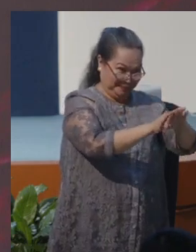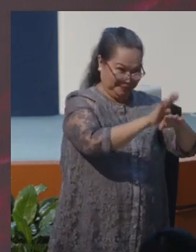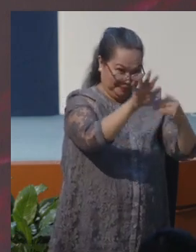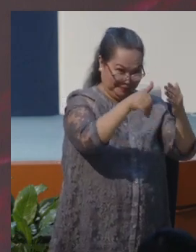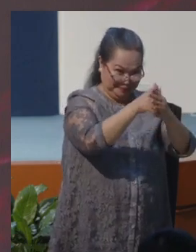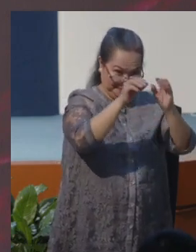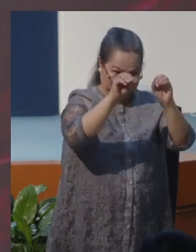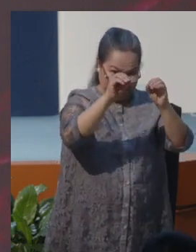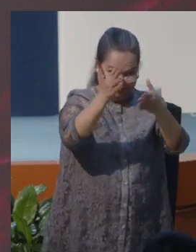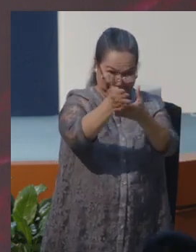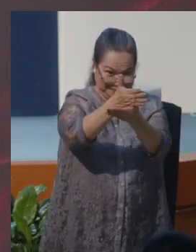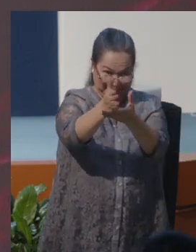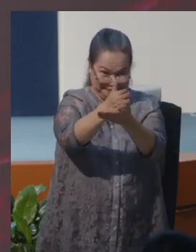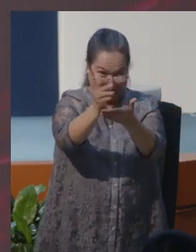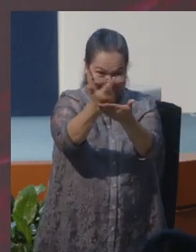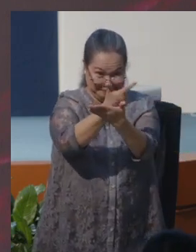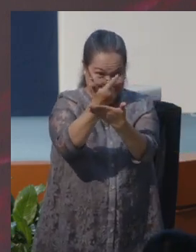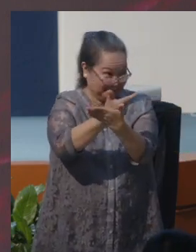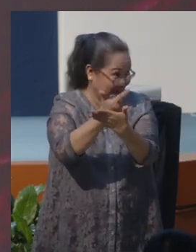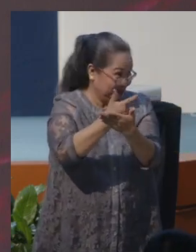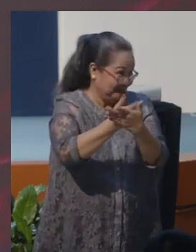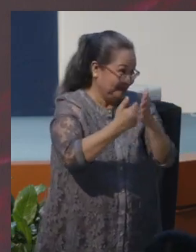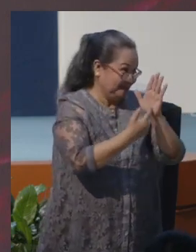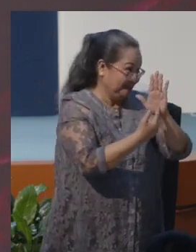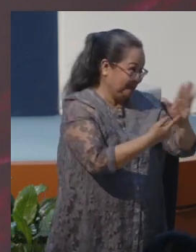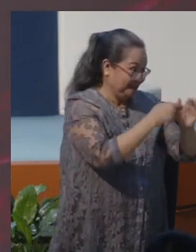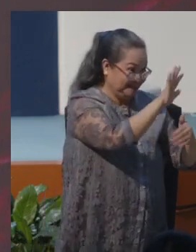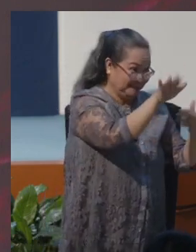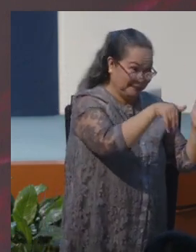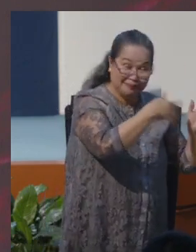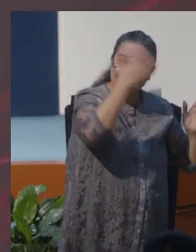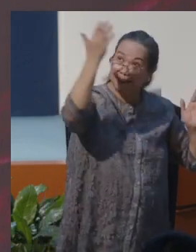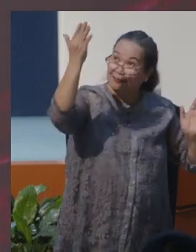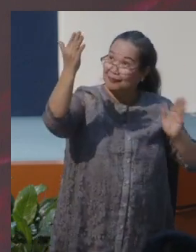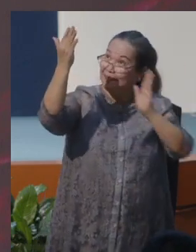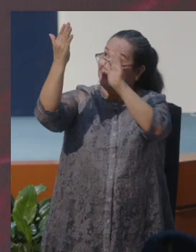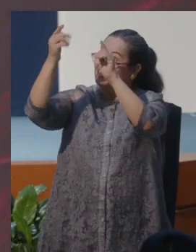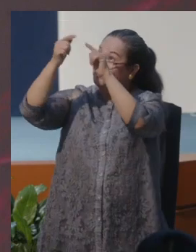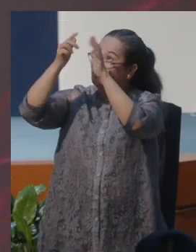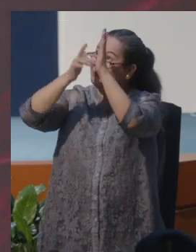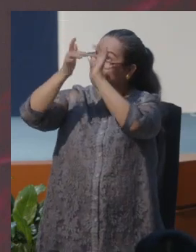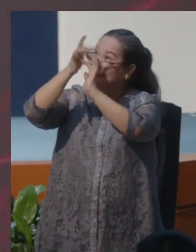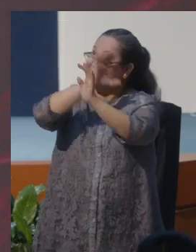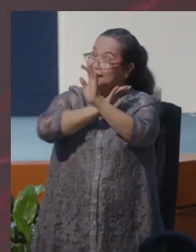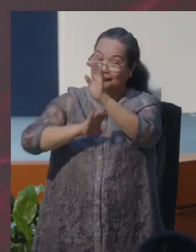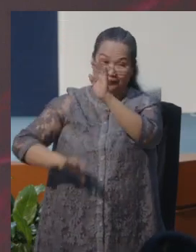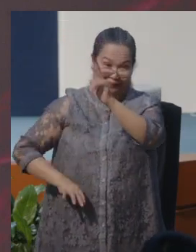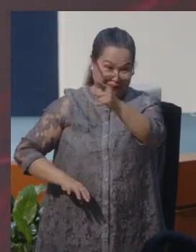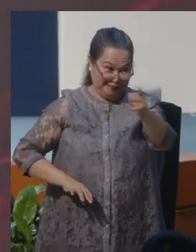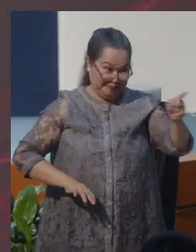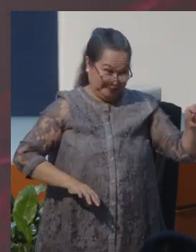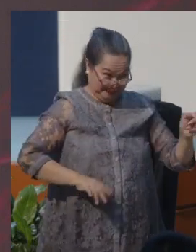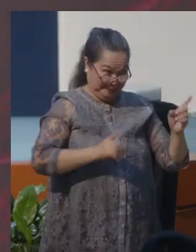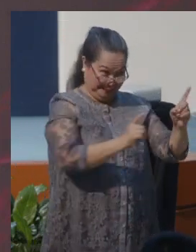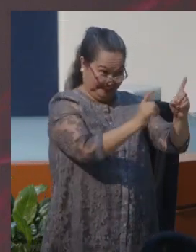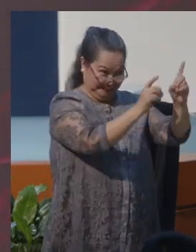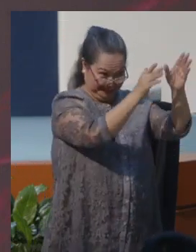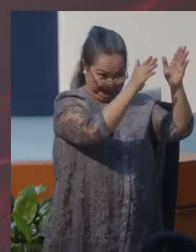teaching everyone with all wisdom that we may present everyone mature in Christ. Yan po ang disciple making.